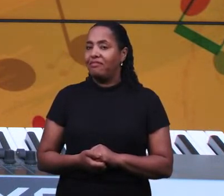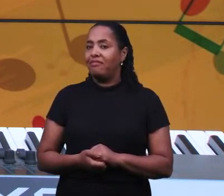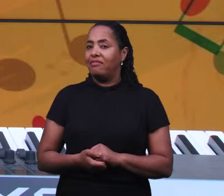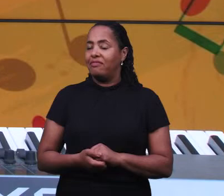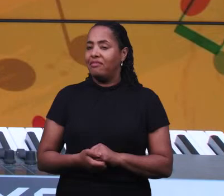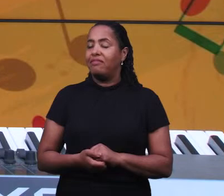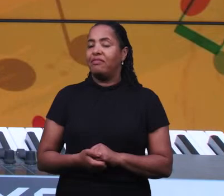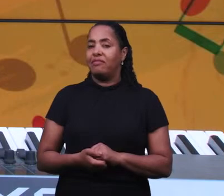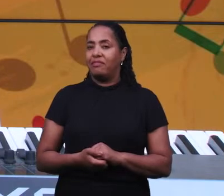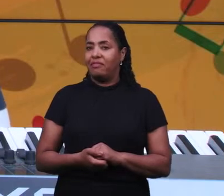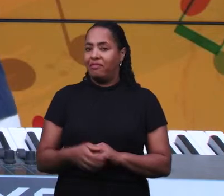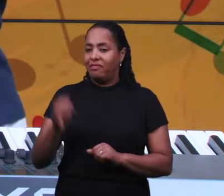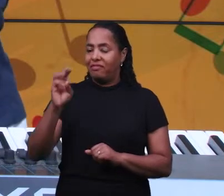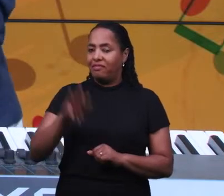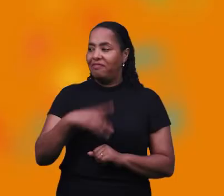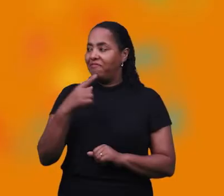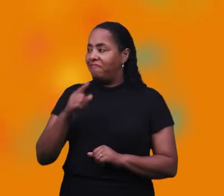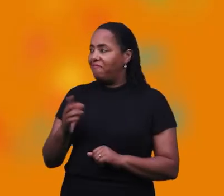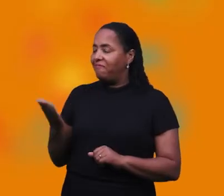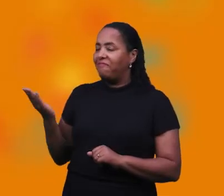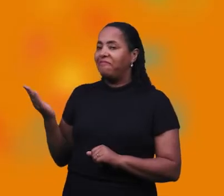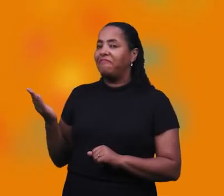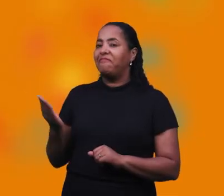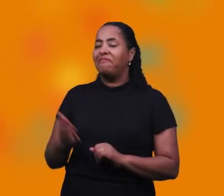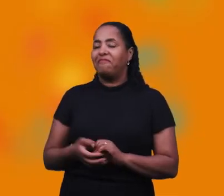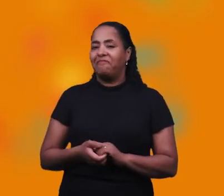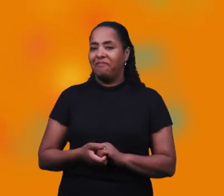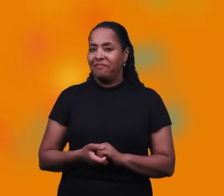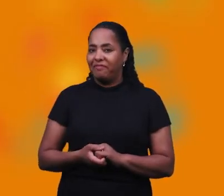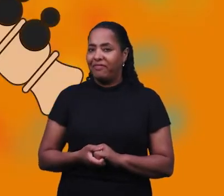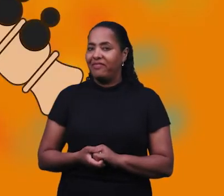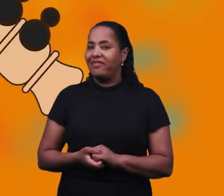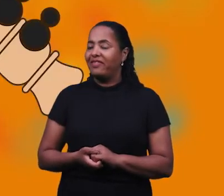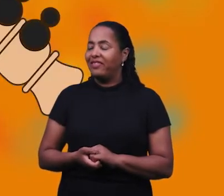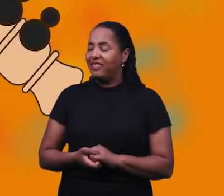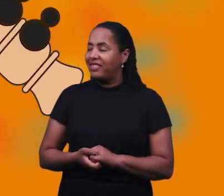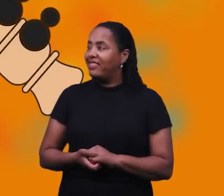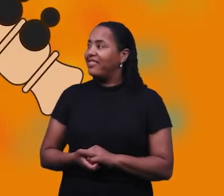si, mi. Allons-y. 3 e